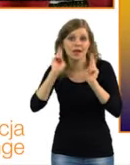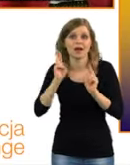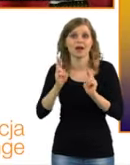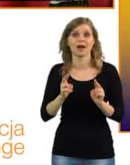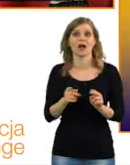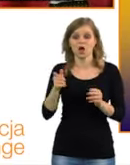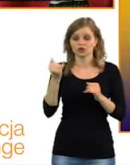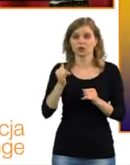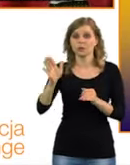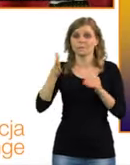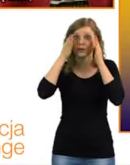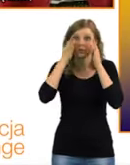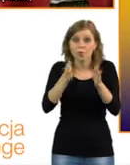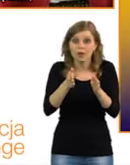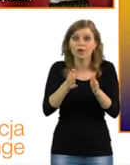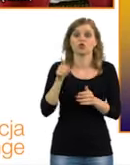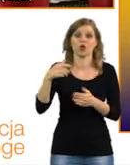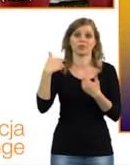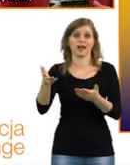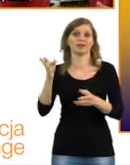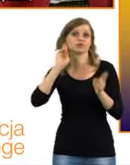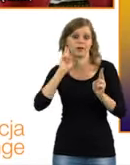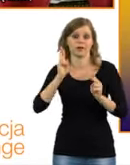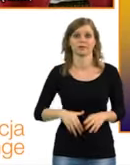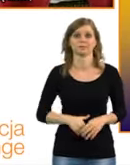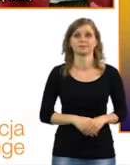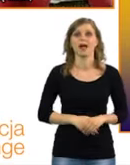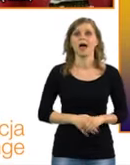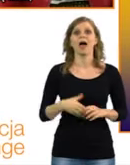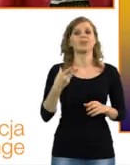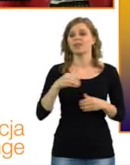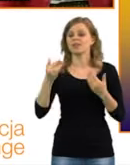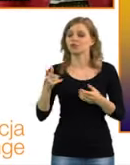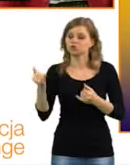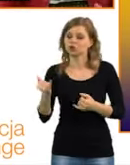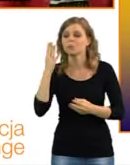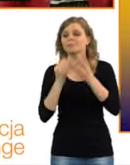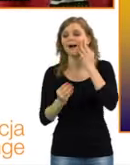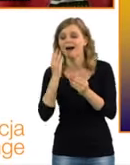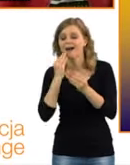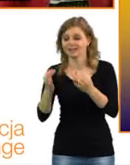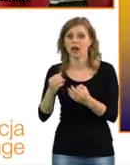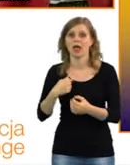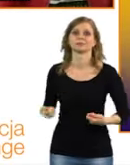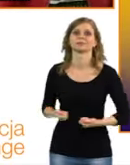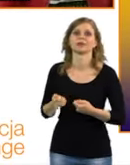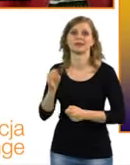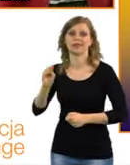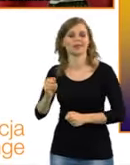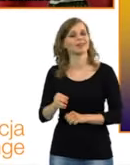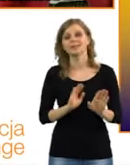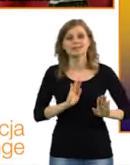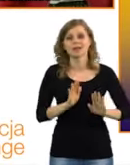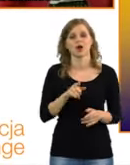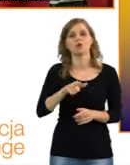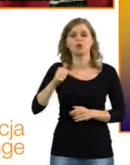kiedy dziecko jest skoncentrowane. Nie nadajemy wtedy, kiedy się bawi i przeszkadzamy mu jakby w tej zabawie. Tu